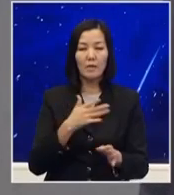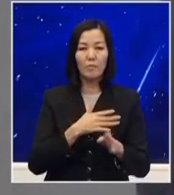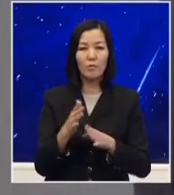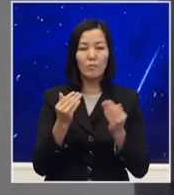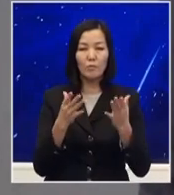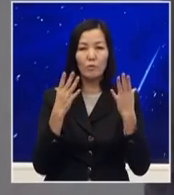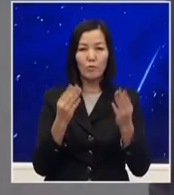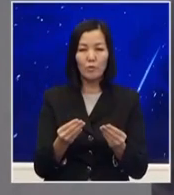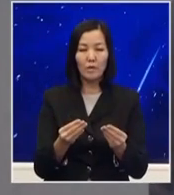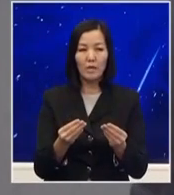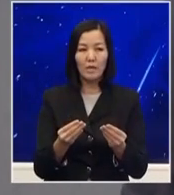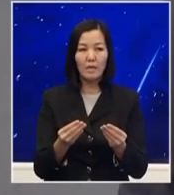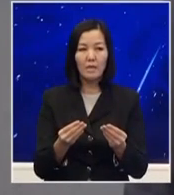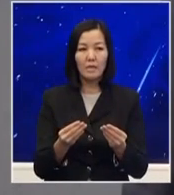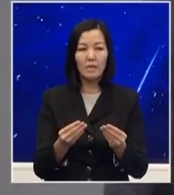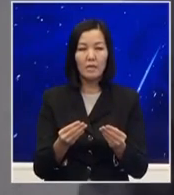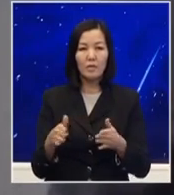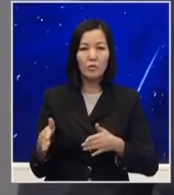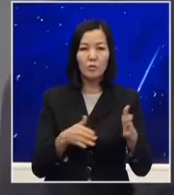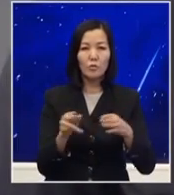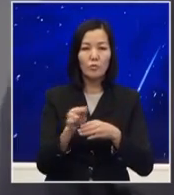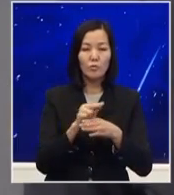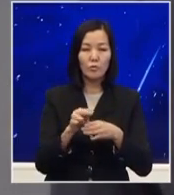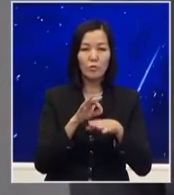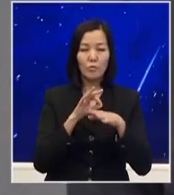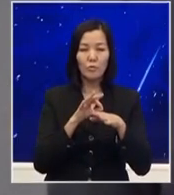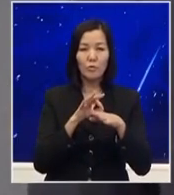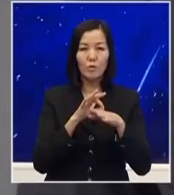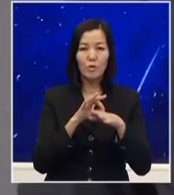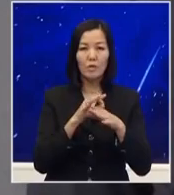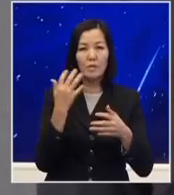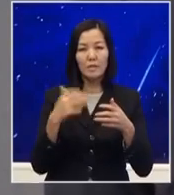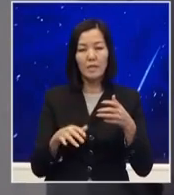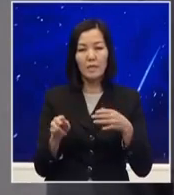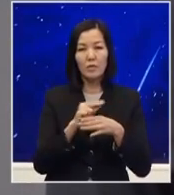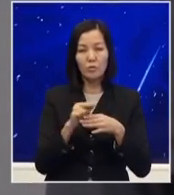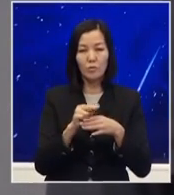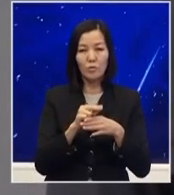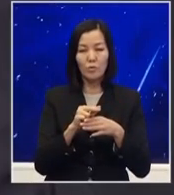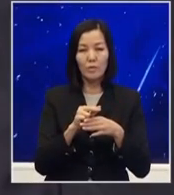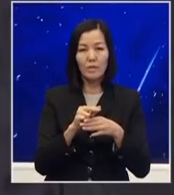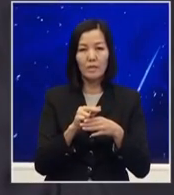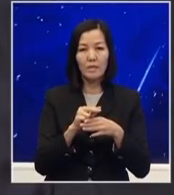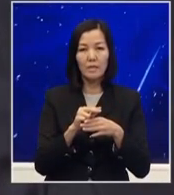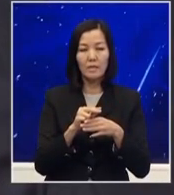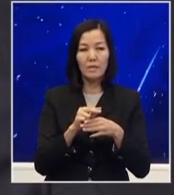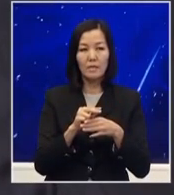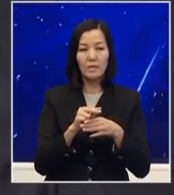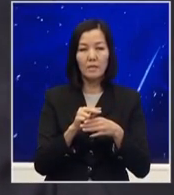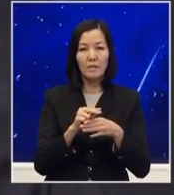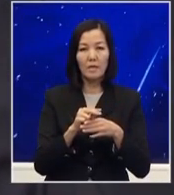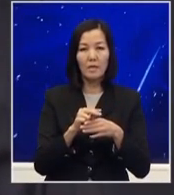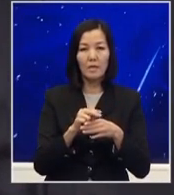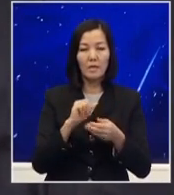Бүгінгі күнге жол жөндеу жұмыстары орташа жол жөнді, сонымен қатар ағымдық құмтас тесеу